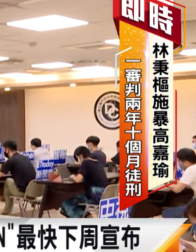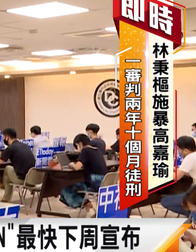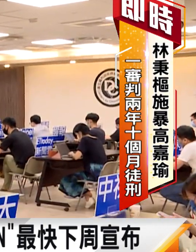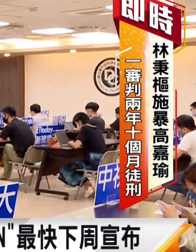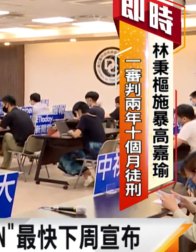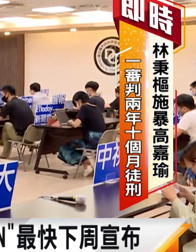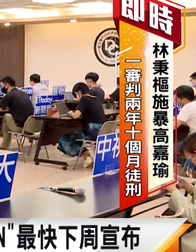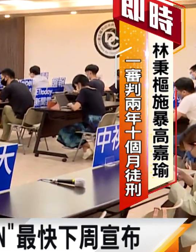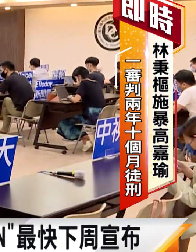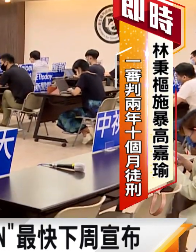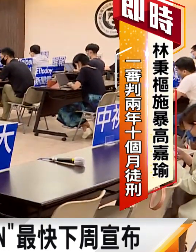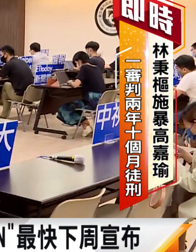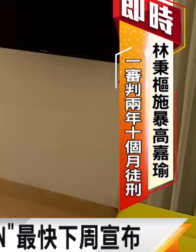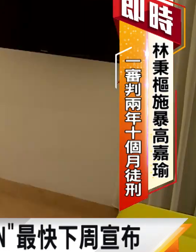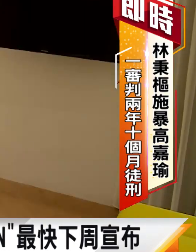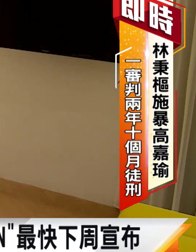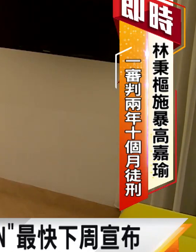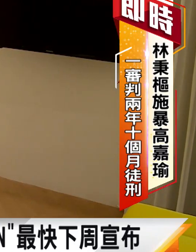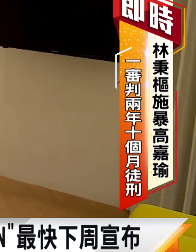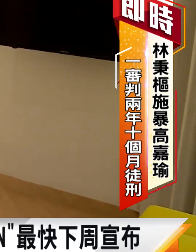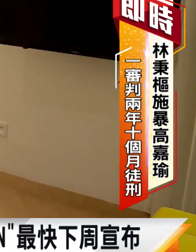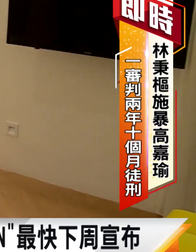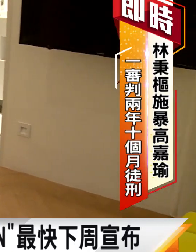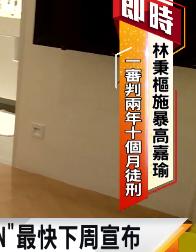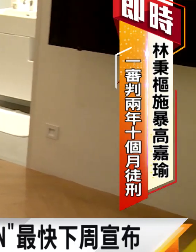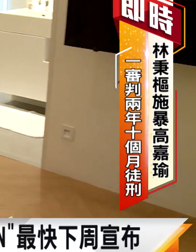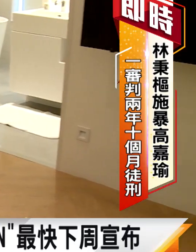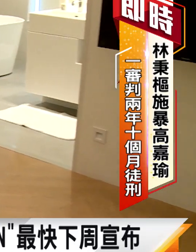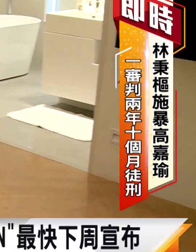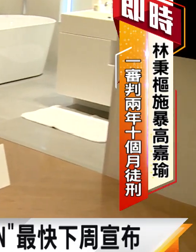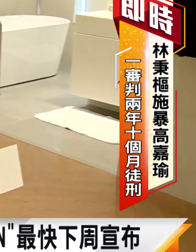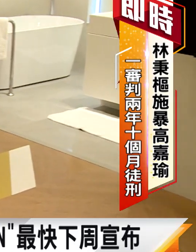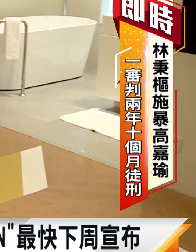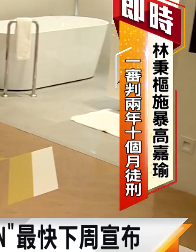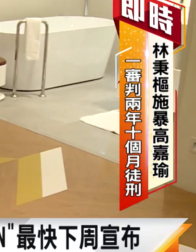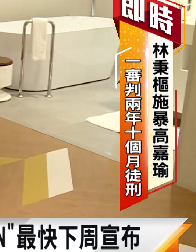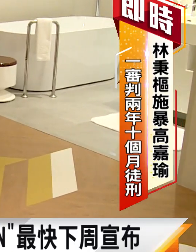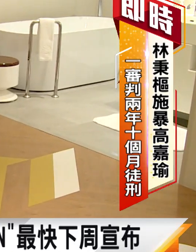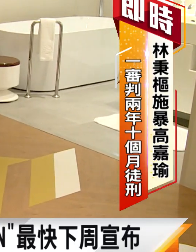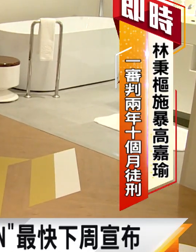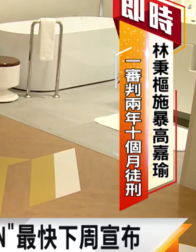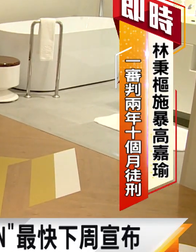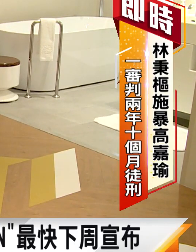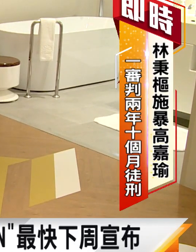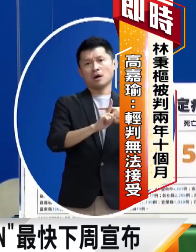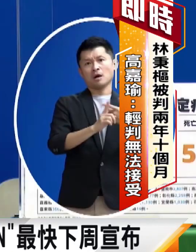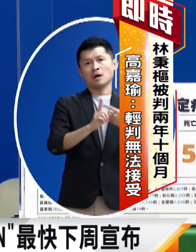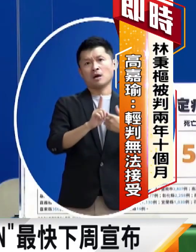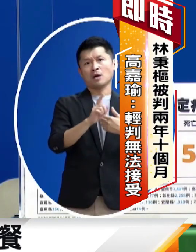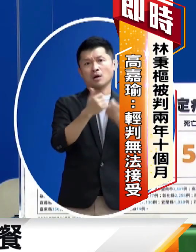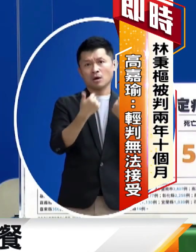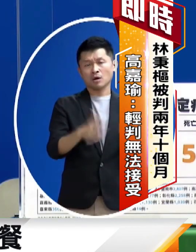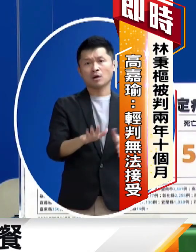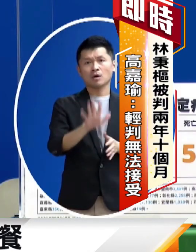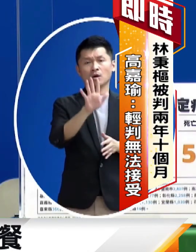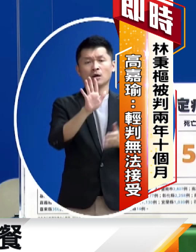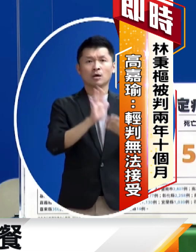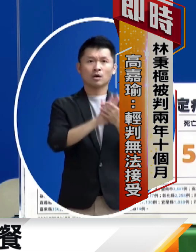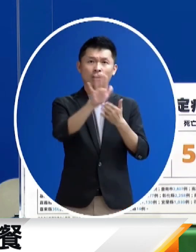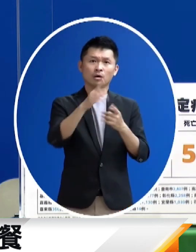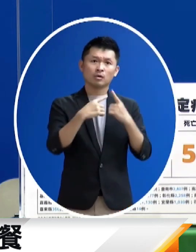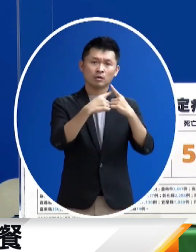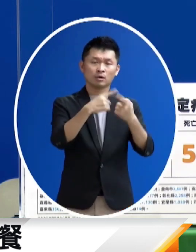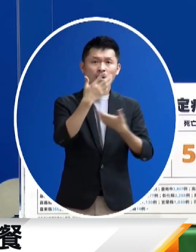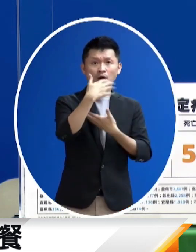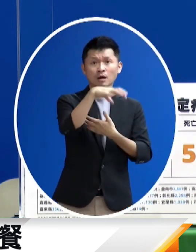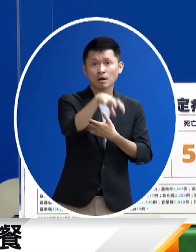防疫松绑，又有好消息，国内确诊七加七居检后七天有望开放。 后七天不能够到餐厅去